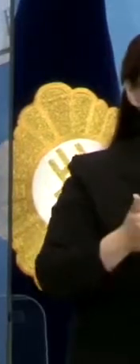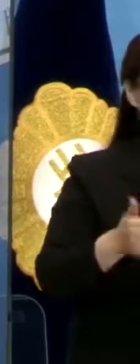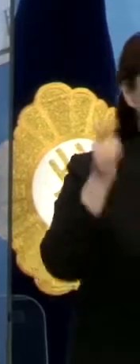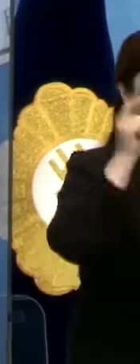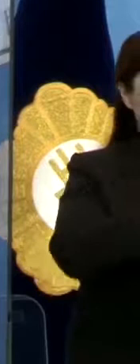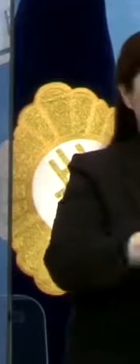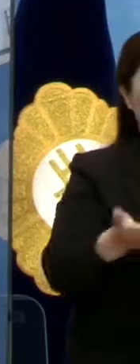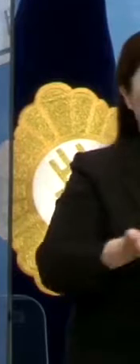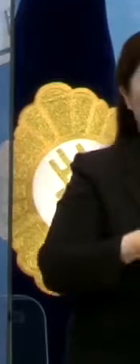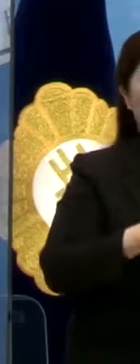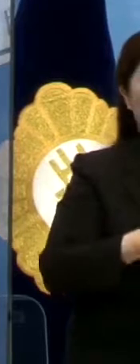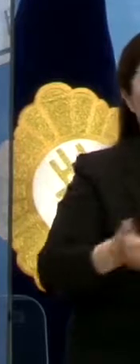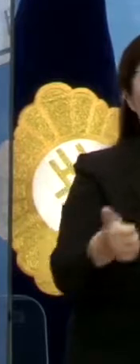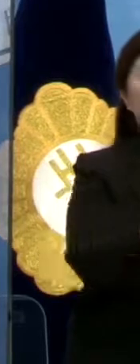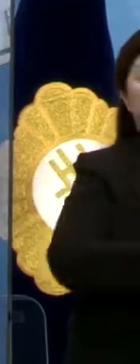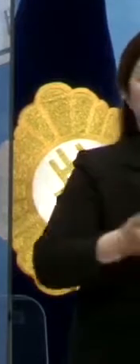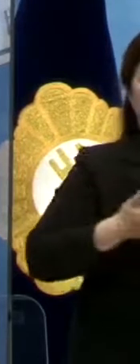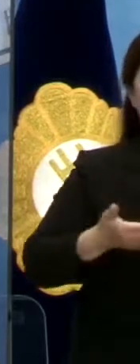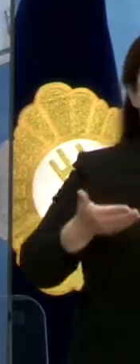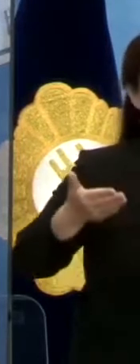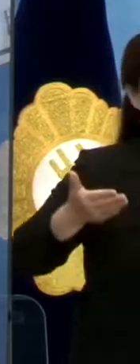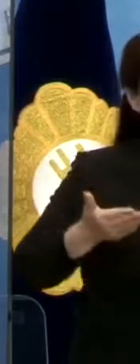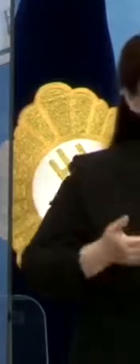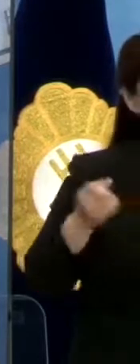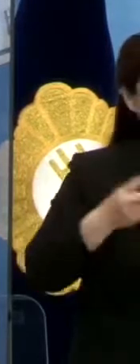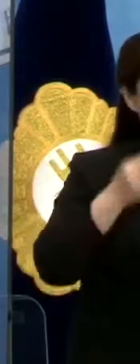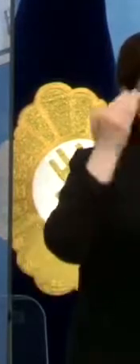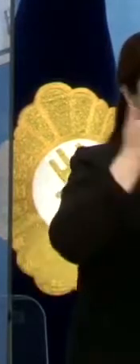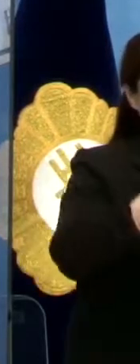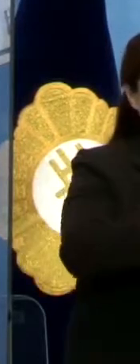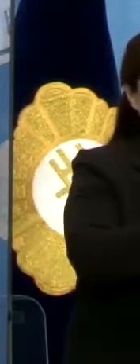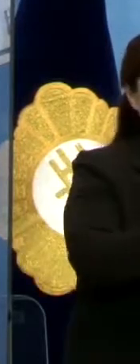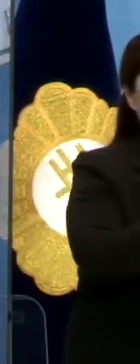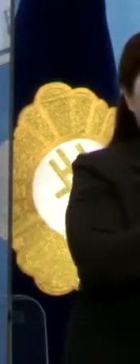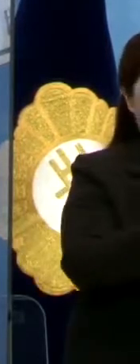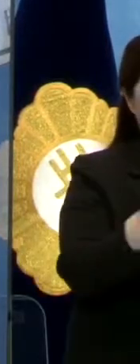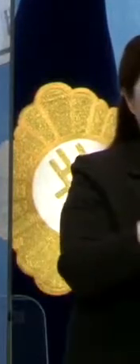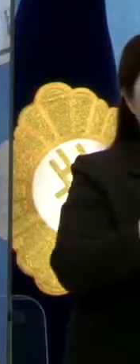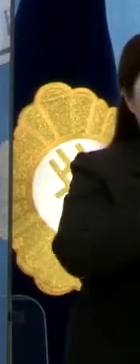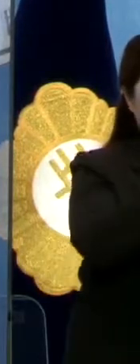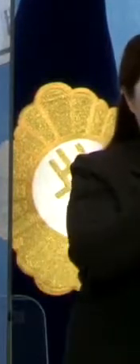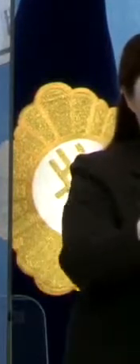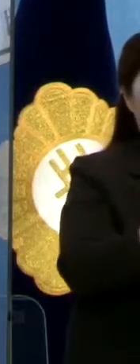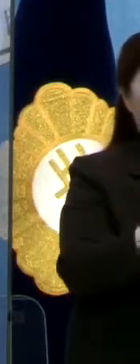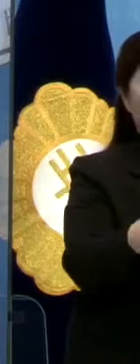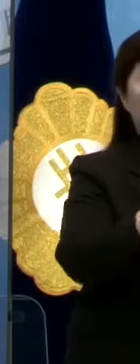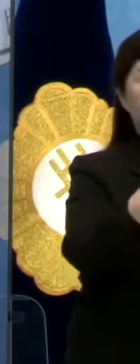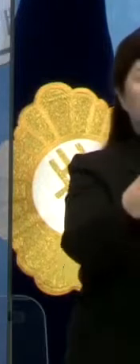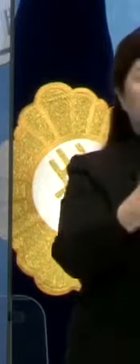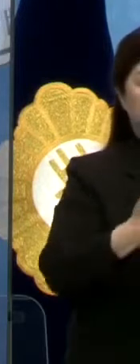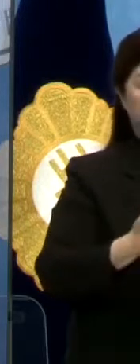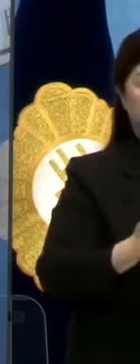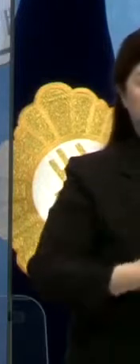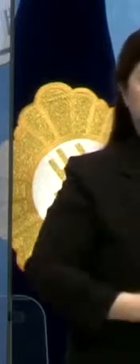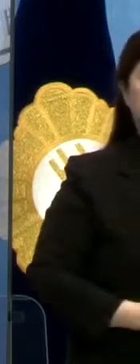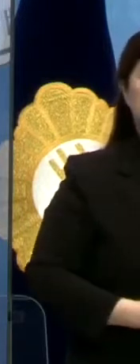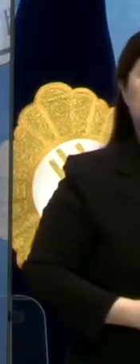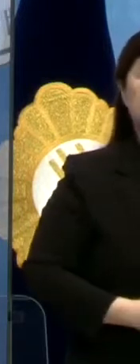추천위원회 도움으로 그리고 대한간호협회의 도움으로 이루어졌습니다.